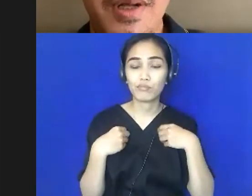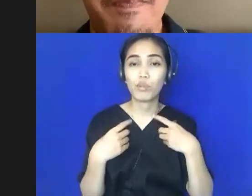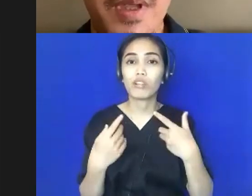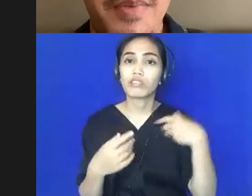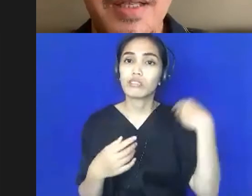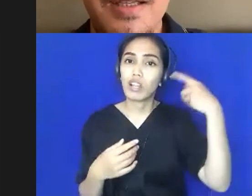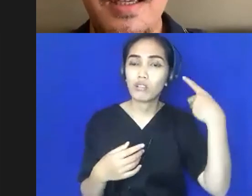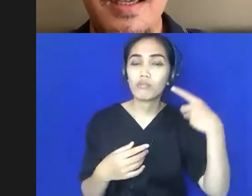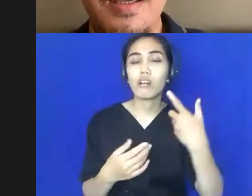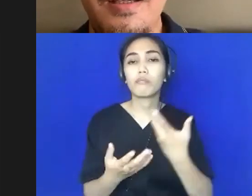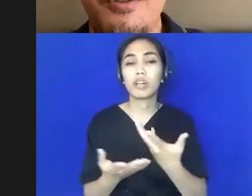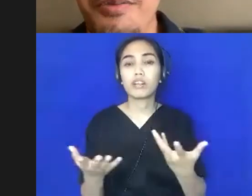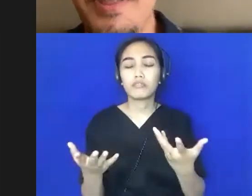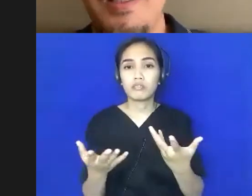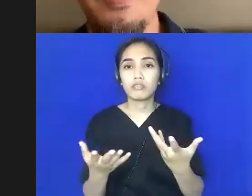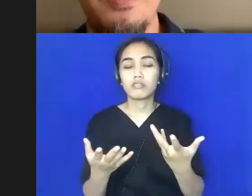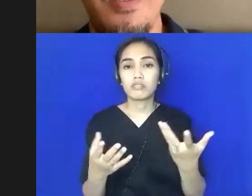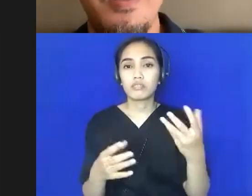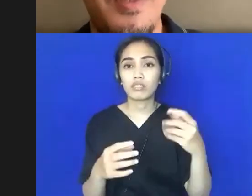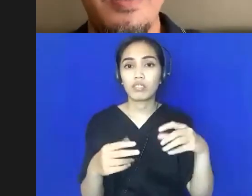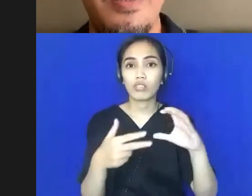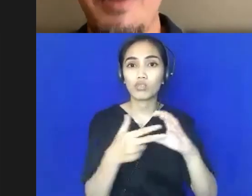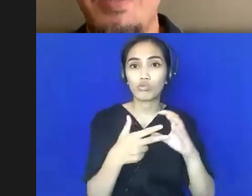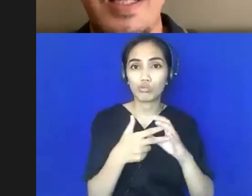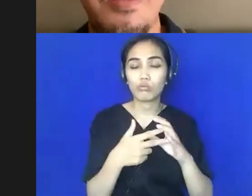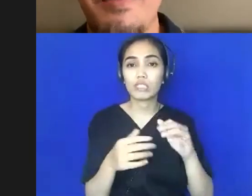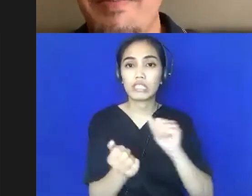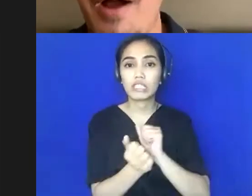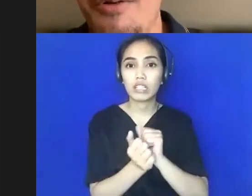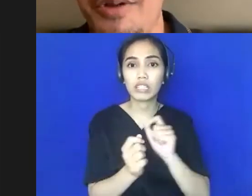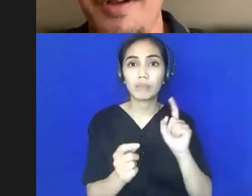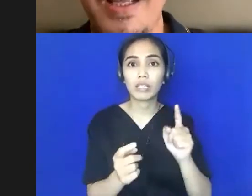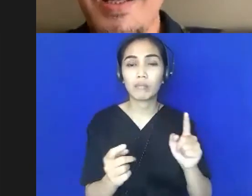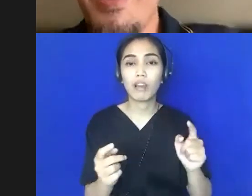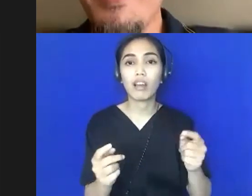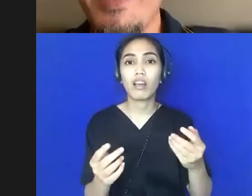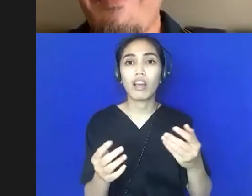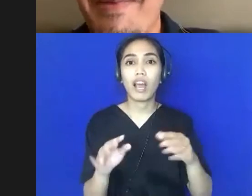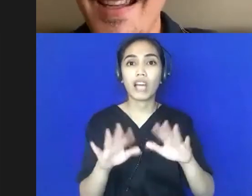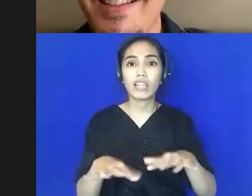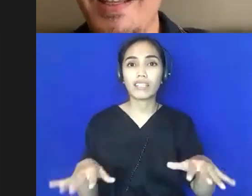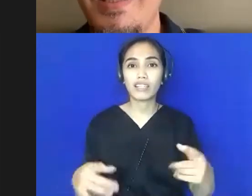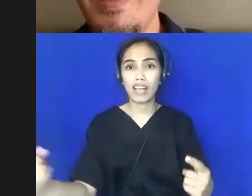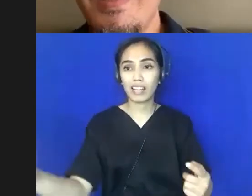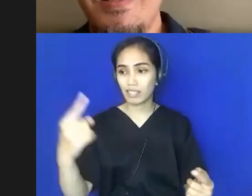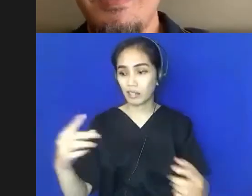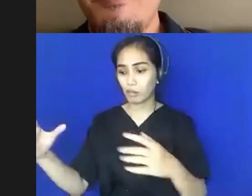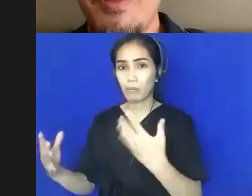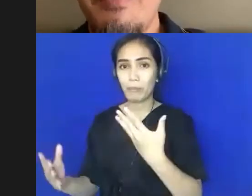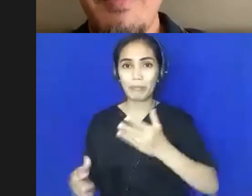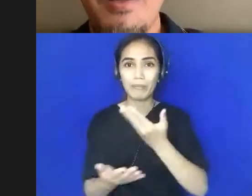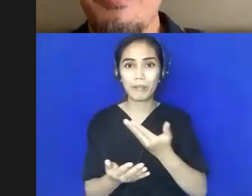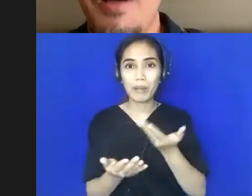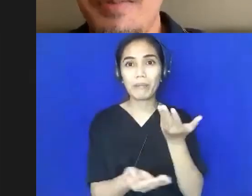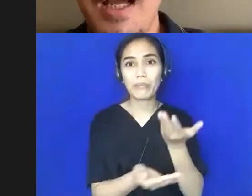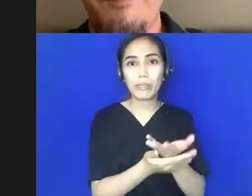di rumah pada sesi Zoom misalnya, ketika sedang bekerja tiba-tiba anak datang minta pangku gitu kan, itu nggak bisa diapa-apain gitu. Jadi